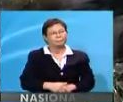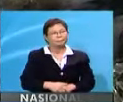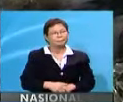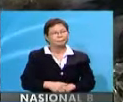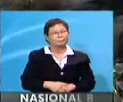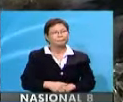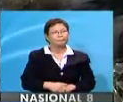kayanan